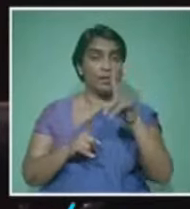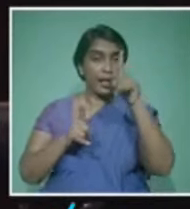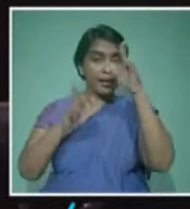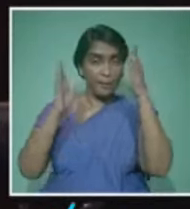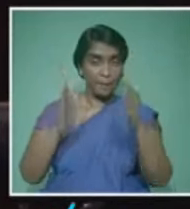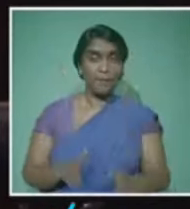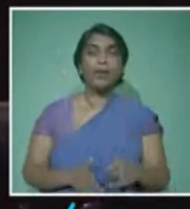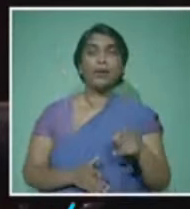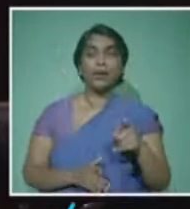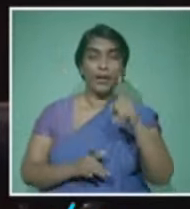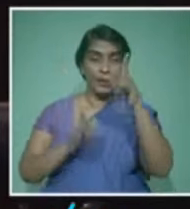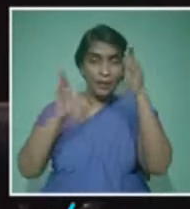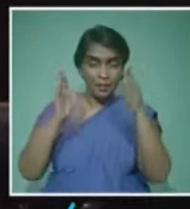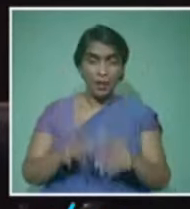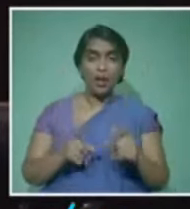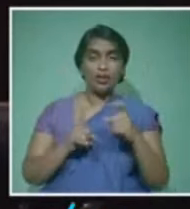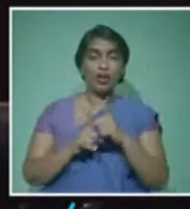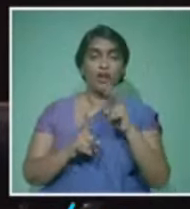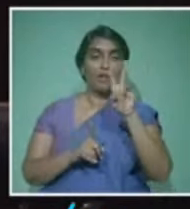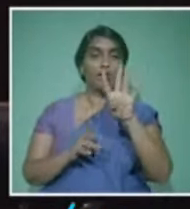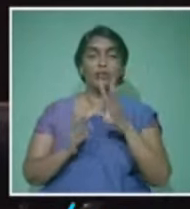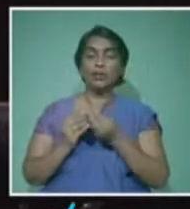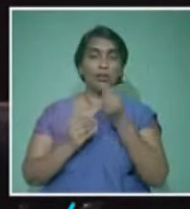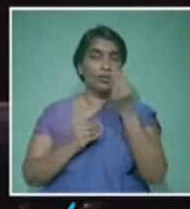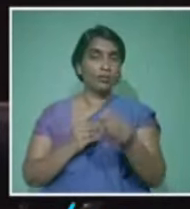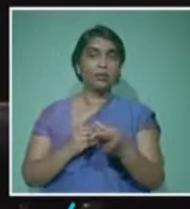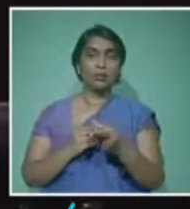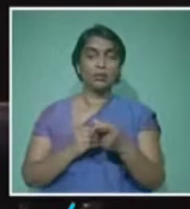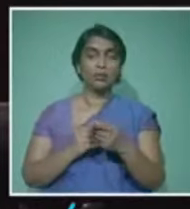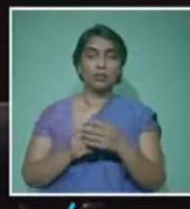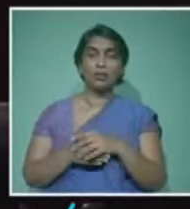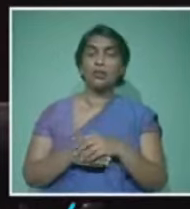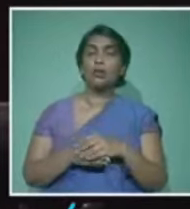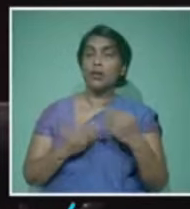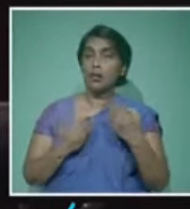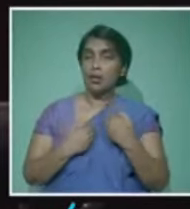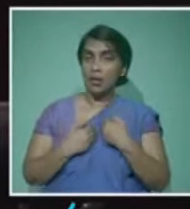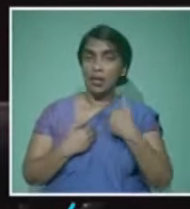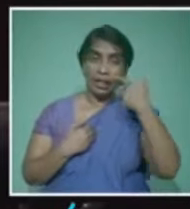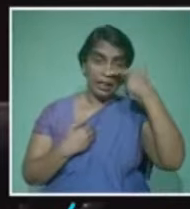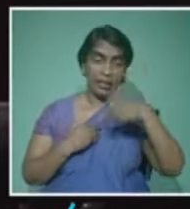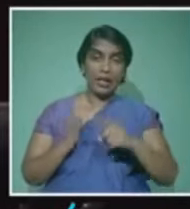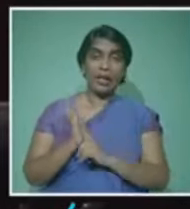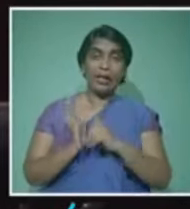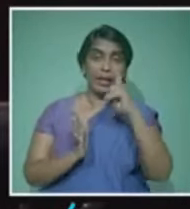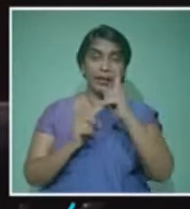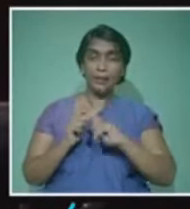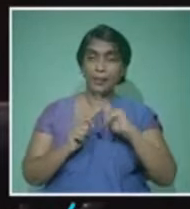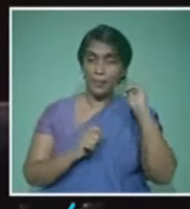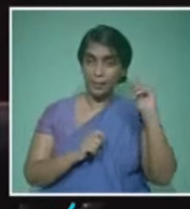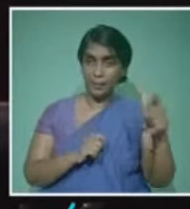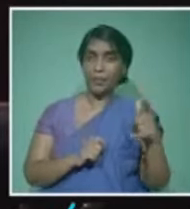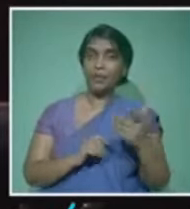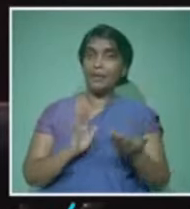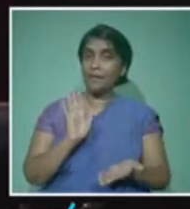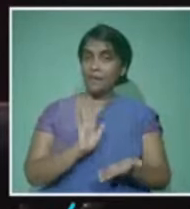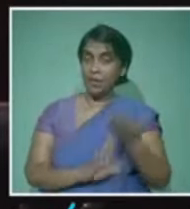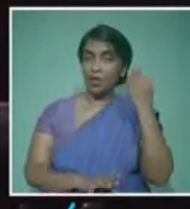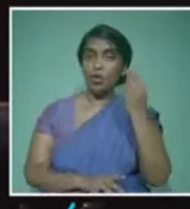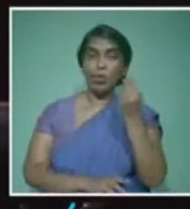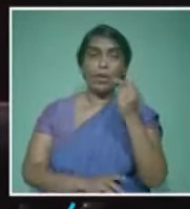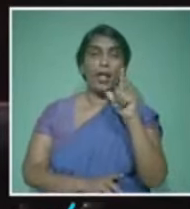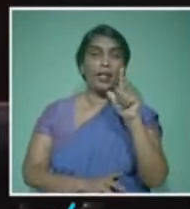लेकट एक बेरल लेकट डोला विसी हतर की कथा ना तुम्हें अभी तेल लीटर वेडियंग